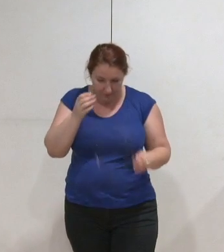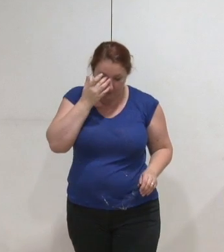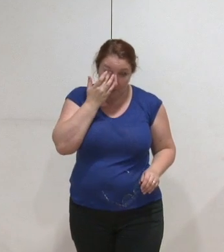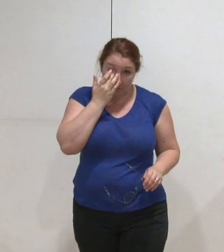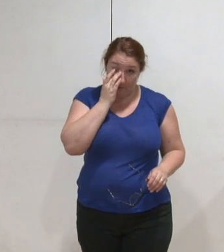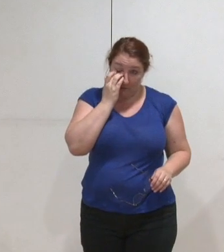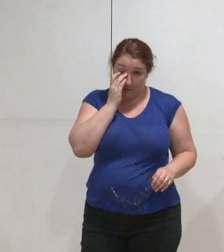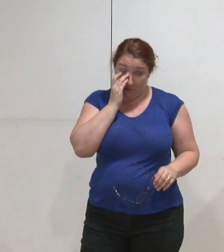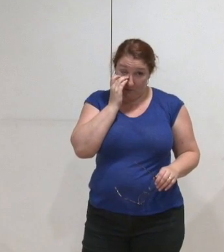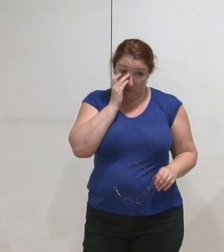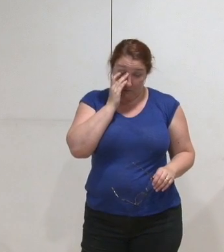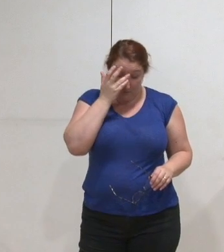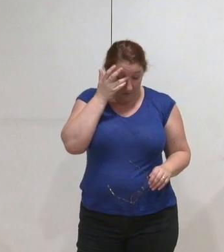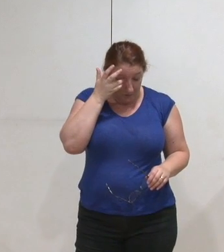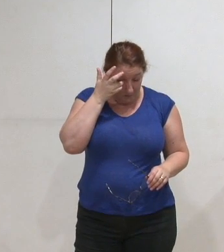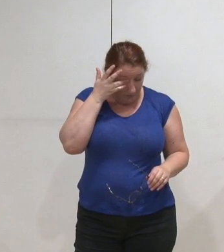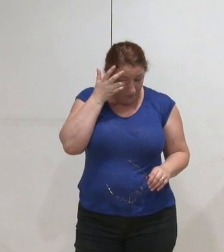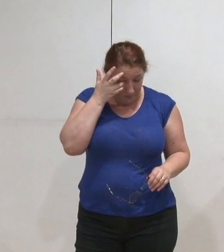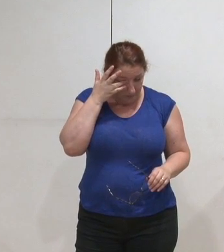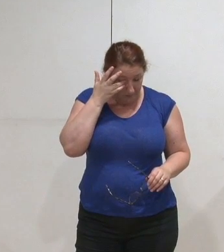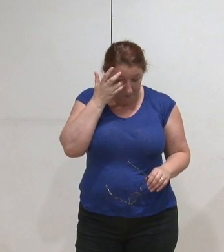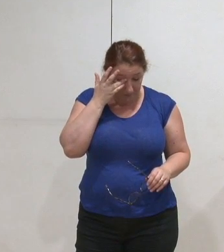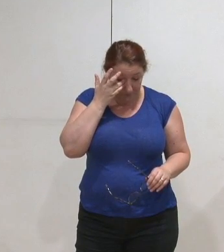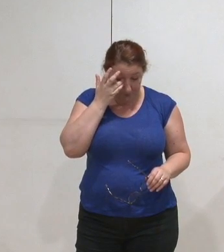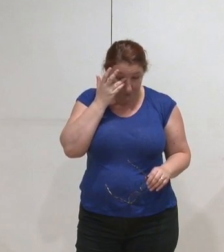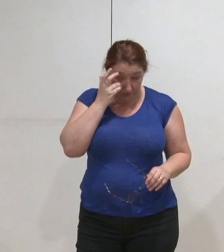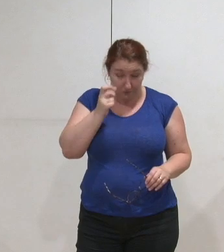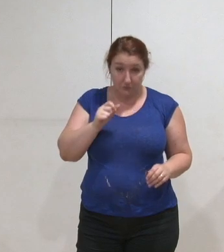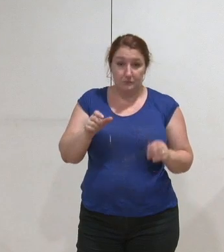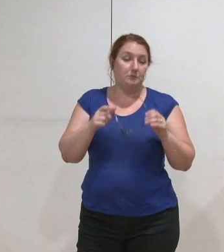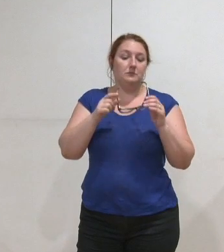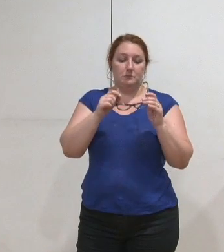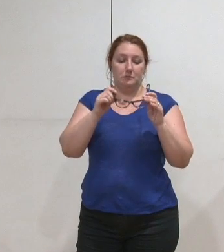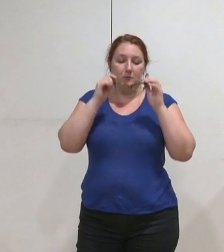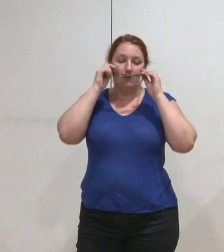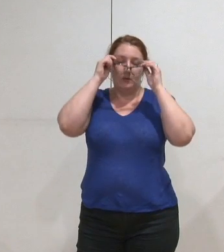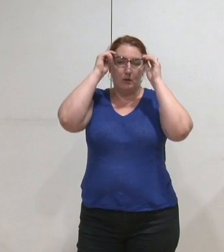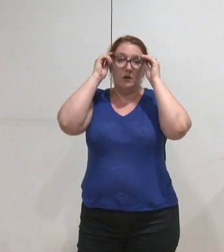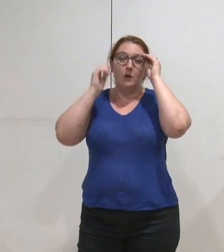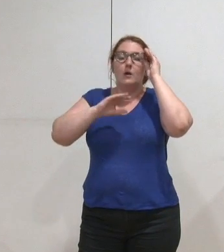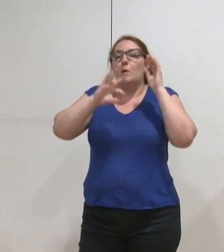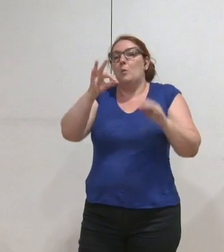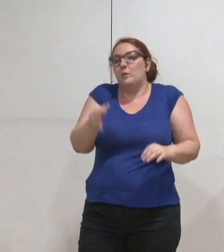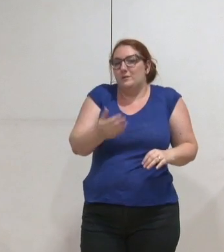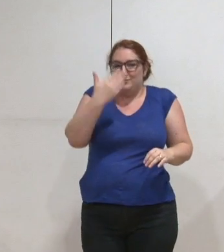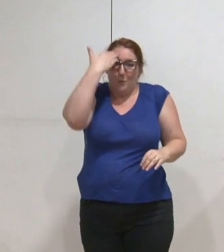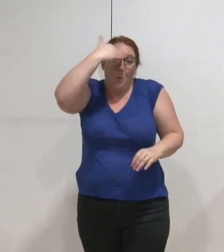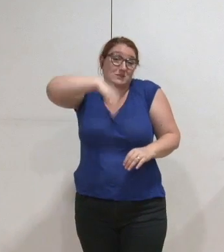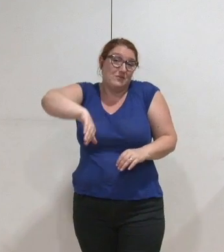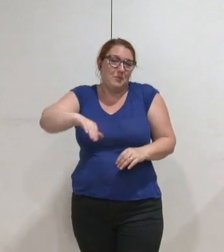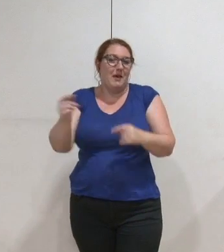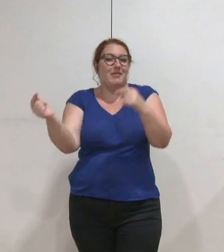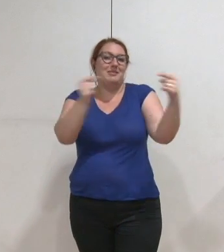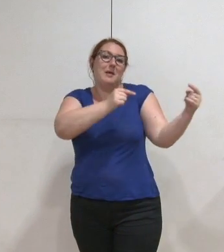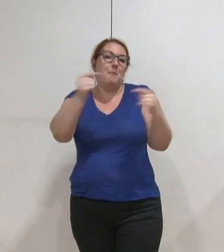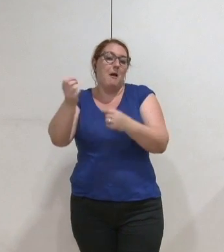oui on savait bien en ayant à partir du moment où vous vouliez avoir ce débat on savait